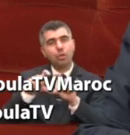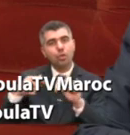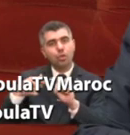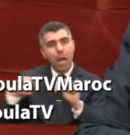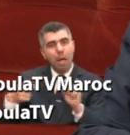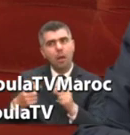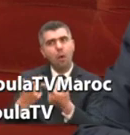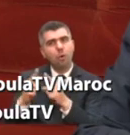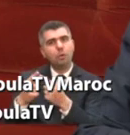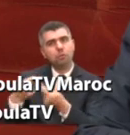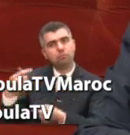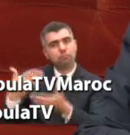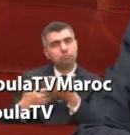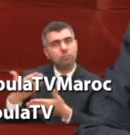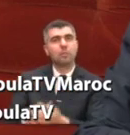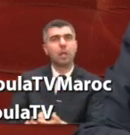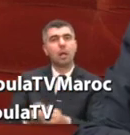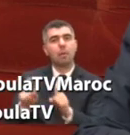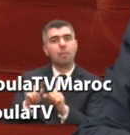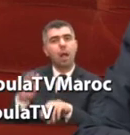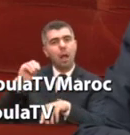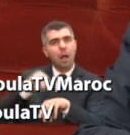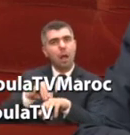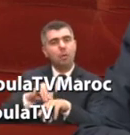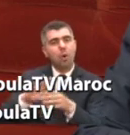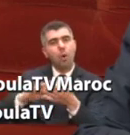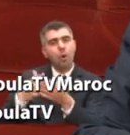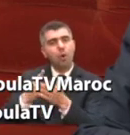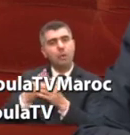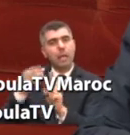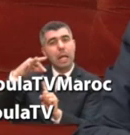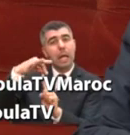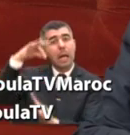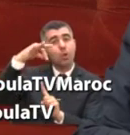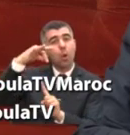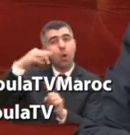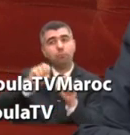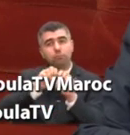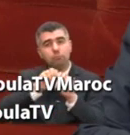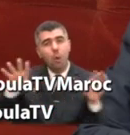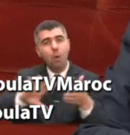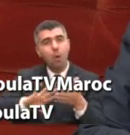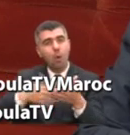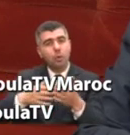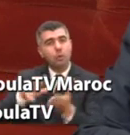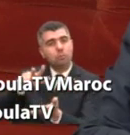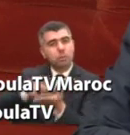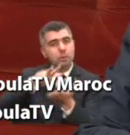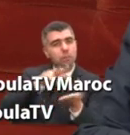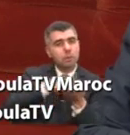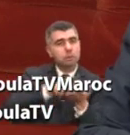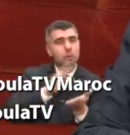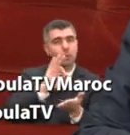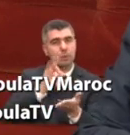بورتنت، وايضا الربط الالكتروني بين جميع المتداخلين في ميدان التجاره الخارجيه، اعتماد التصريح الالكتروني المسبق على الحاويات